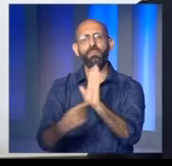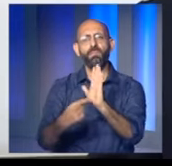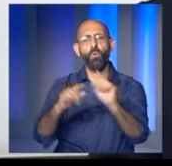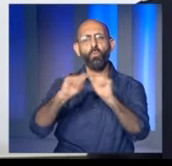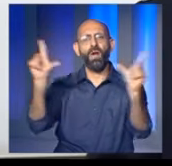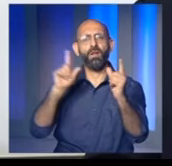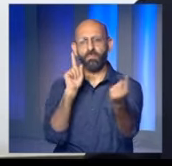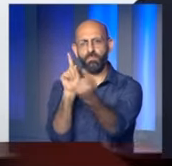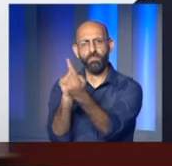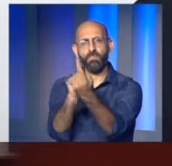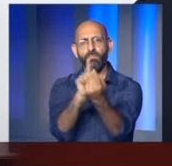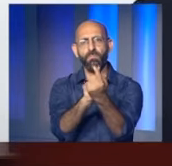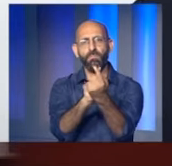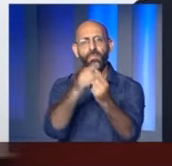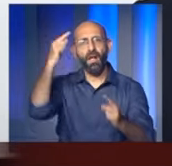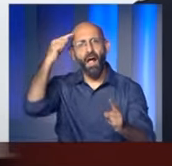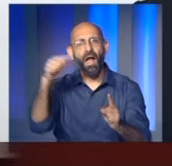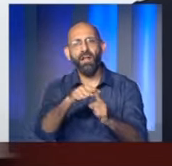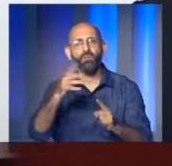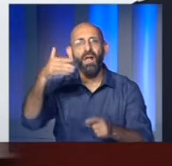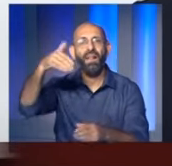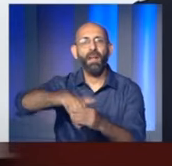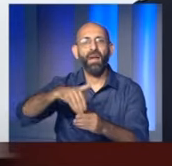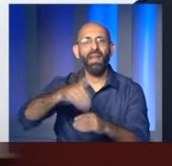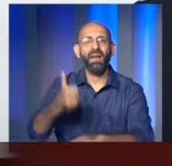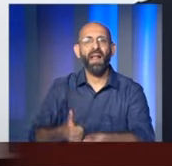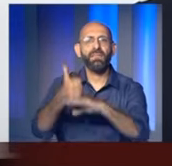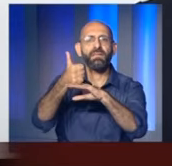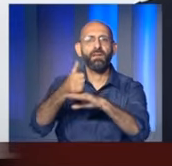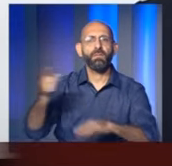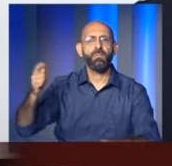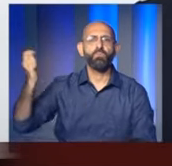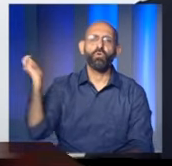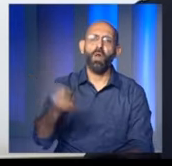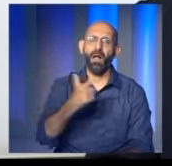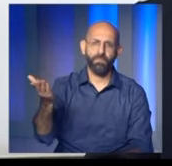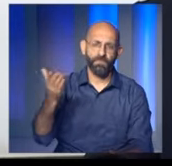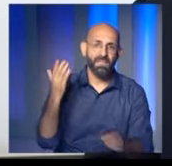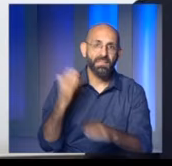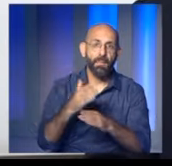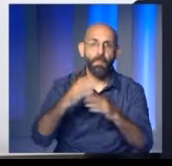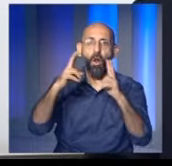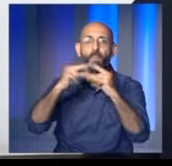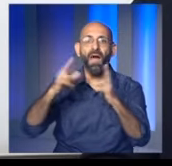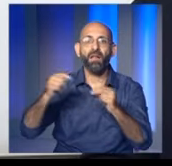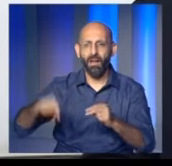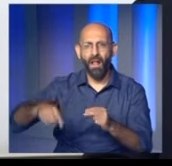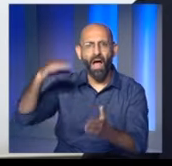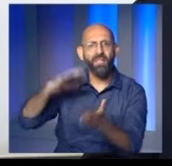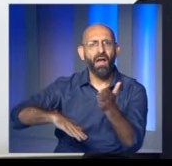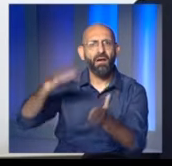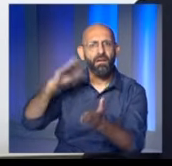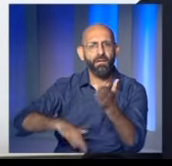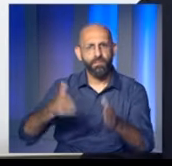للتلاقي ولانتخاب رئيس جمهورية بأسرع وقت ممكن في ظل هذه الظروف الخطيرة